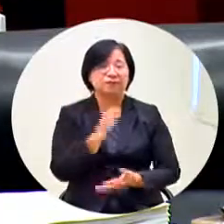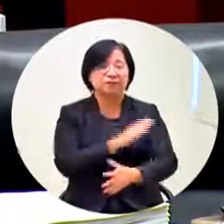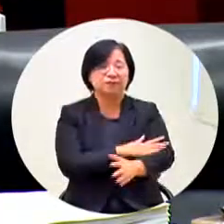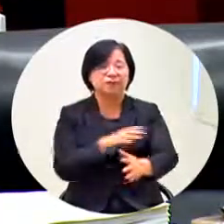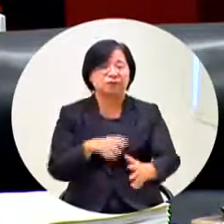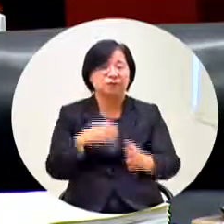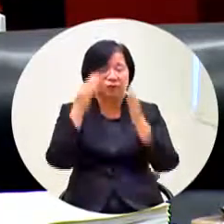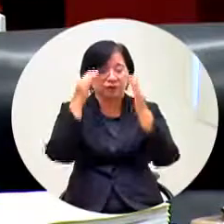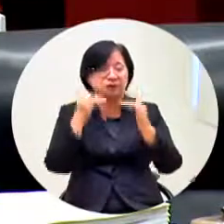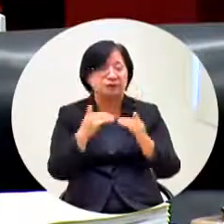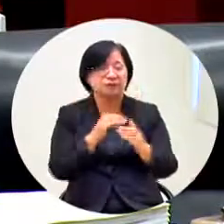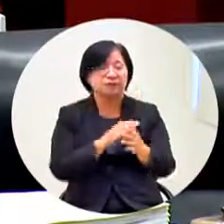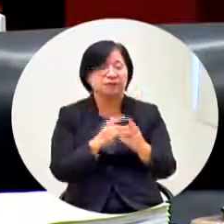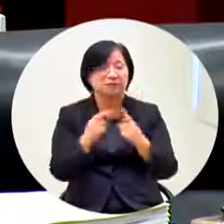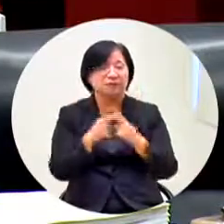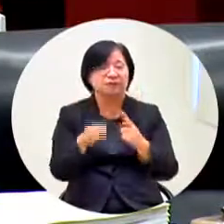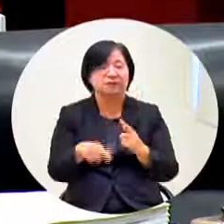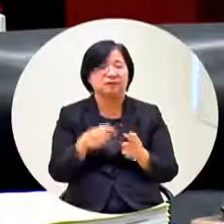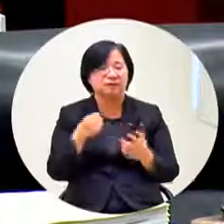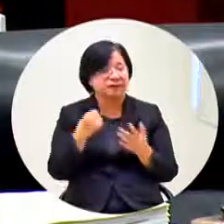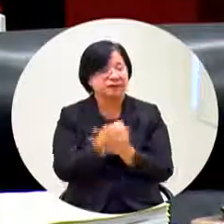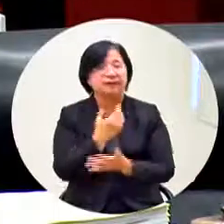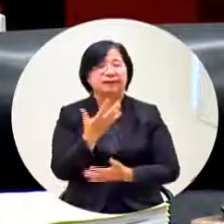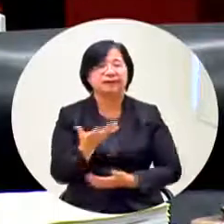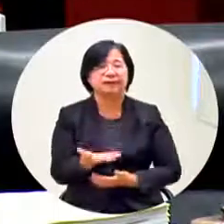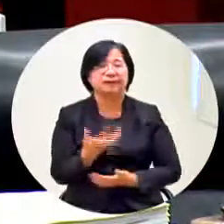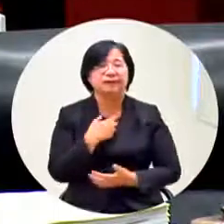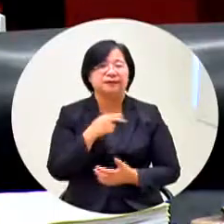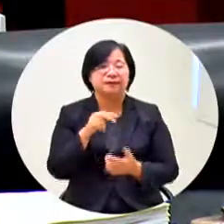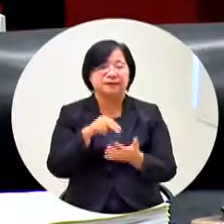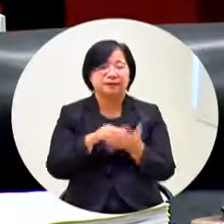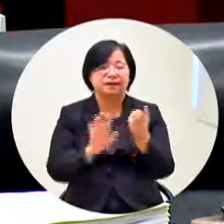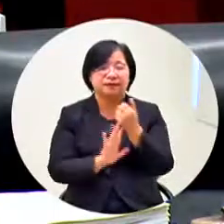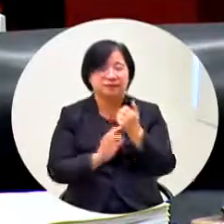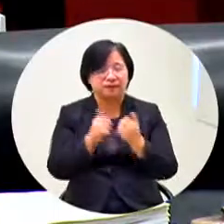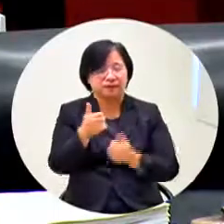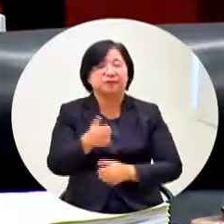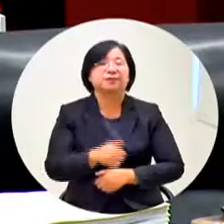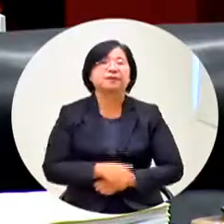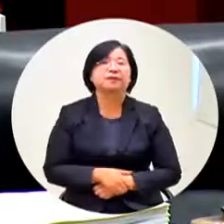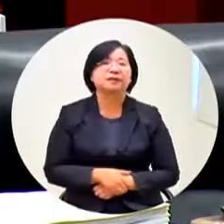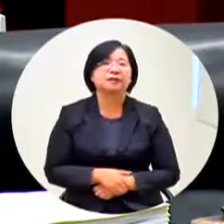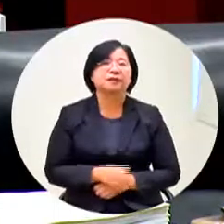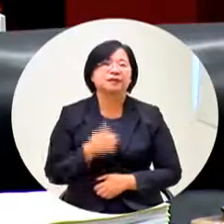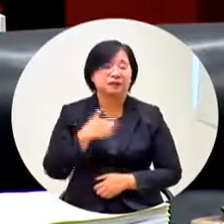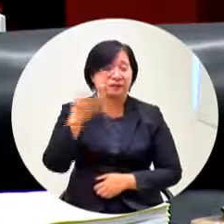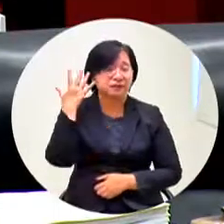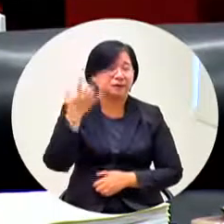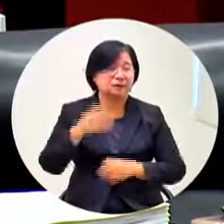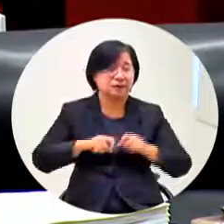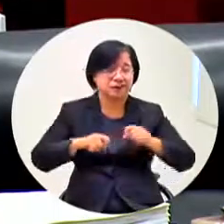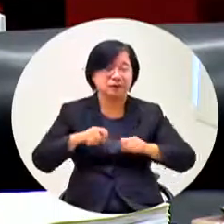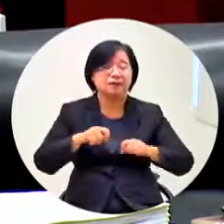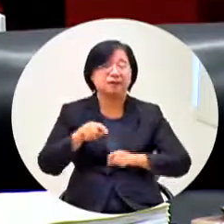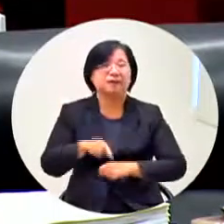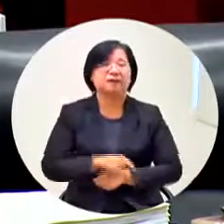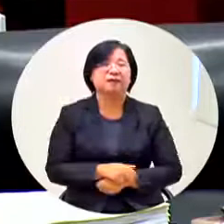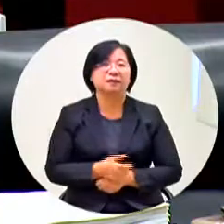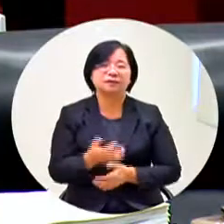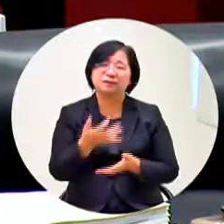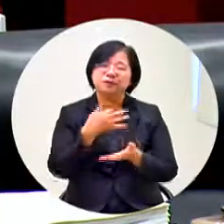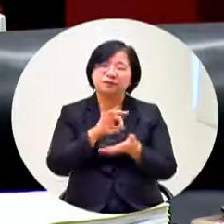失哈，没有这么好的一个立委。那但是这个案子，当时我们在周边，那个经费大概